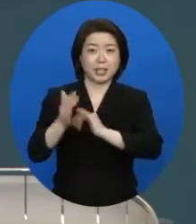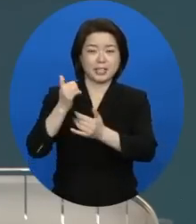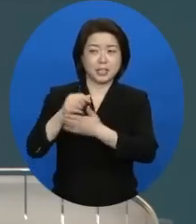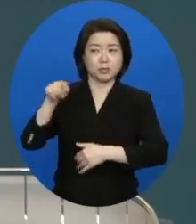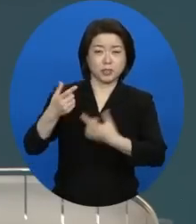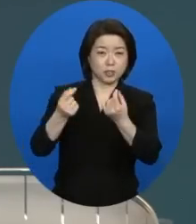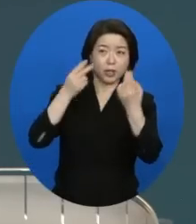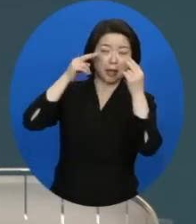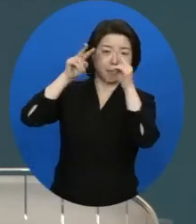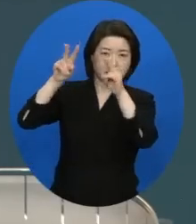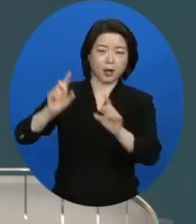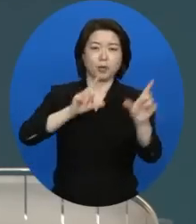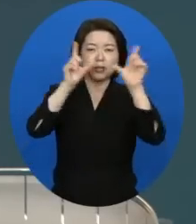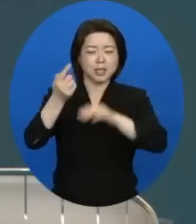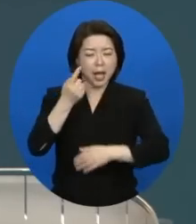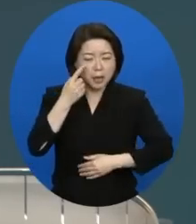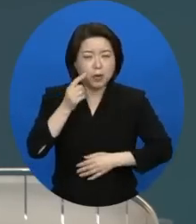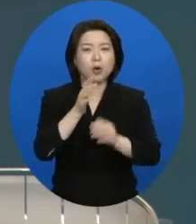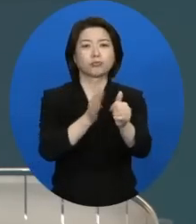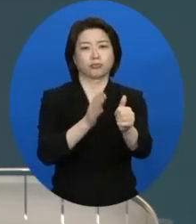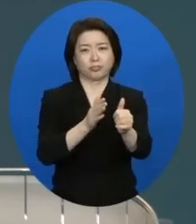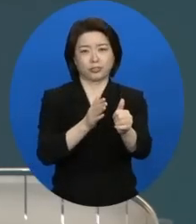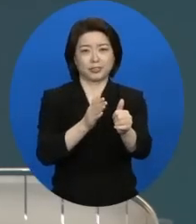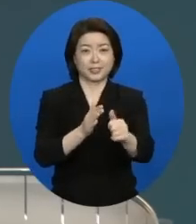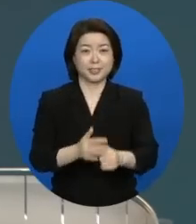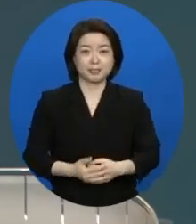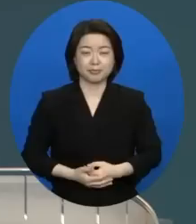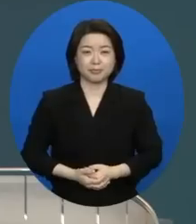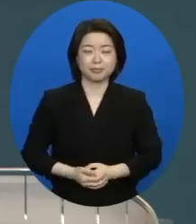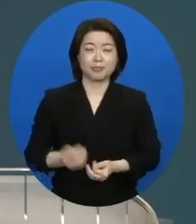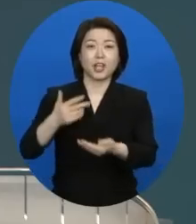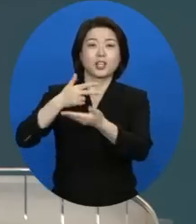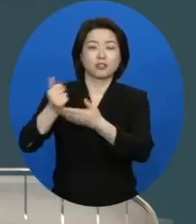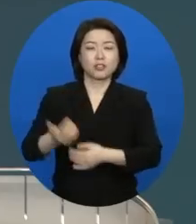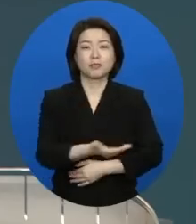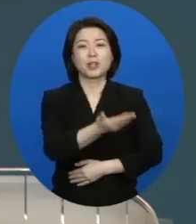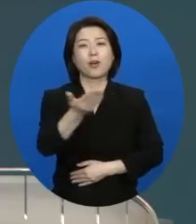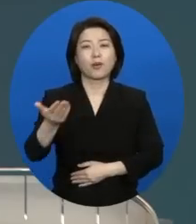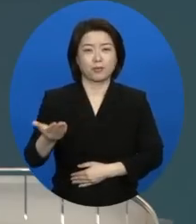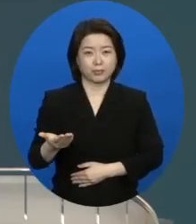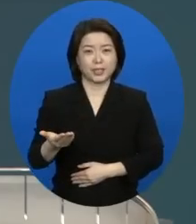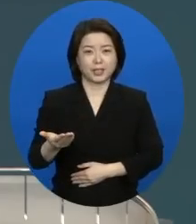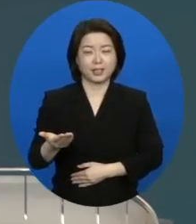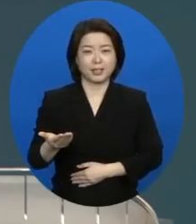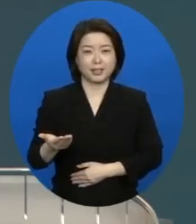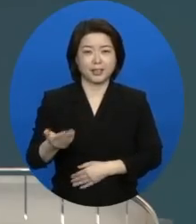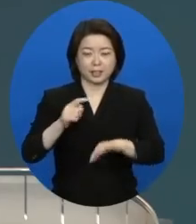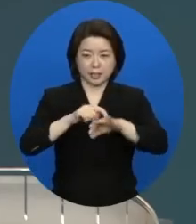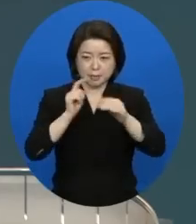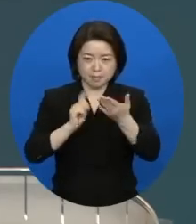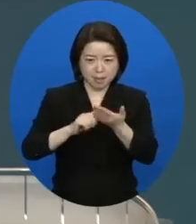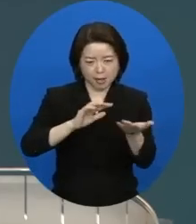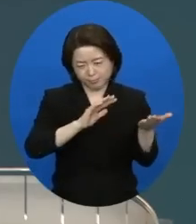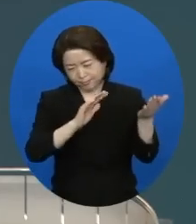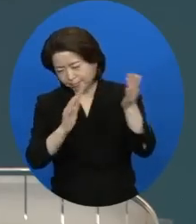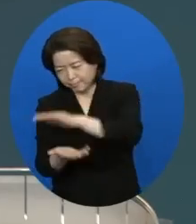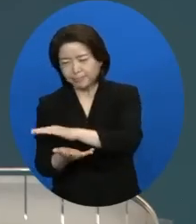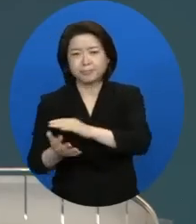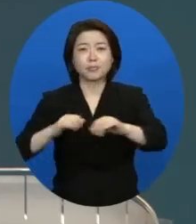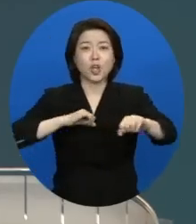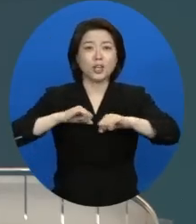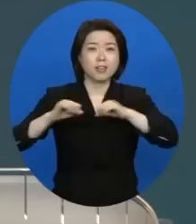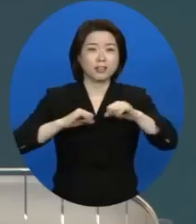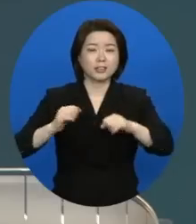그렇게 바라보시고 살아보시라고 권하는 거예요. 주님이 여러분에게 마음을 뒤집어 버리는